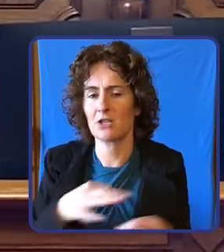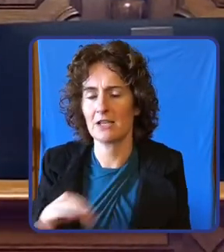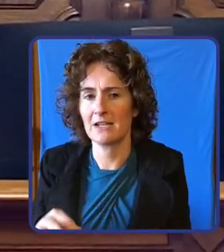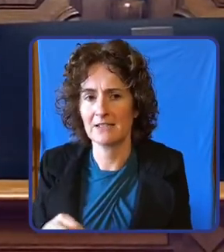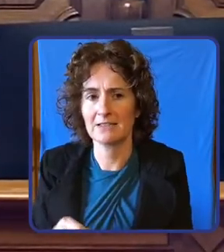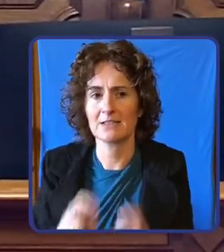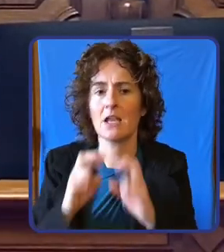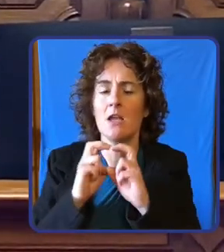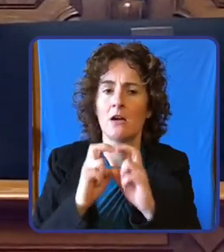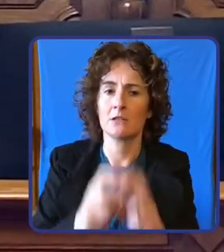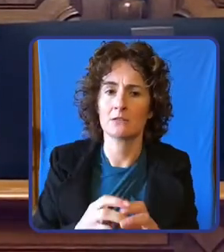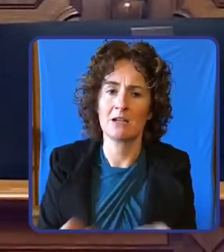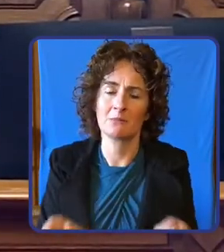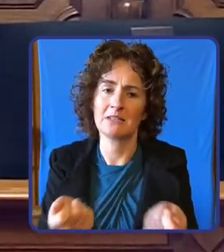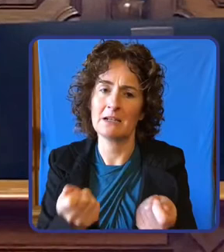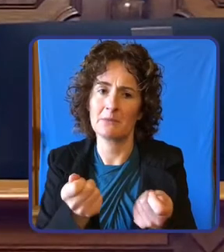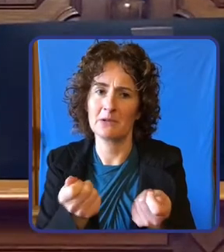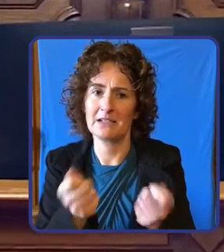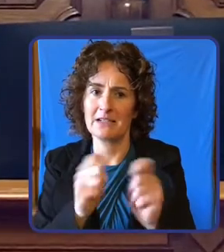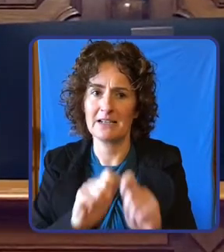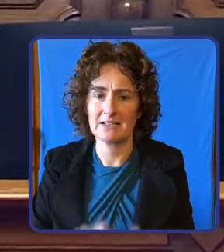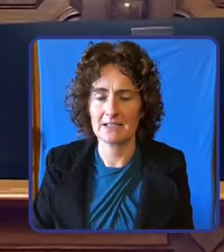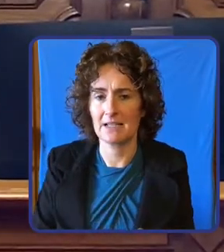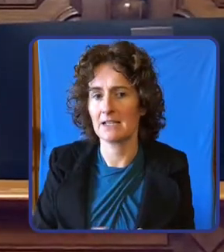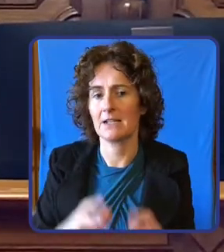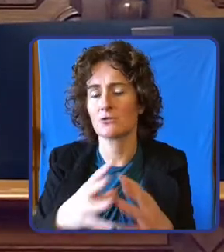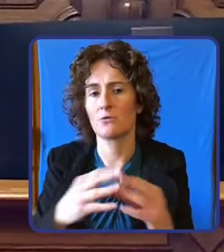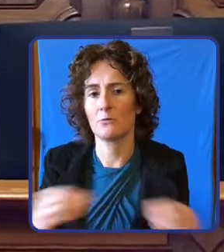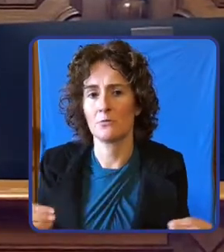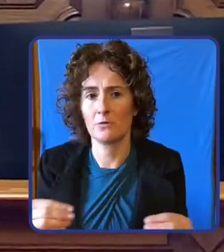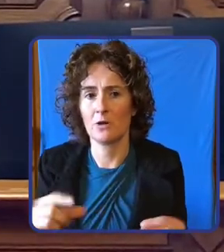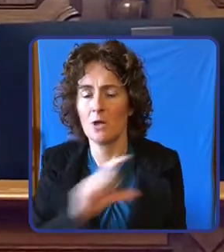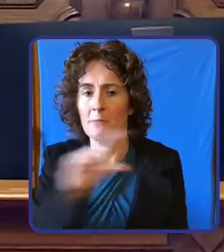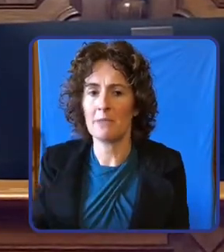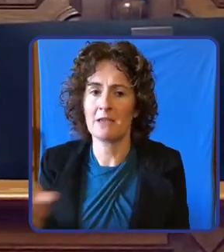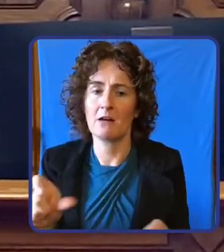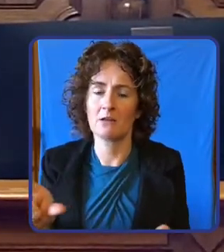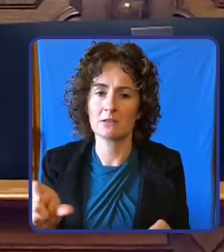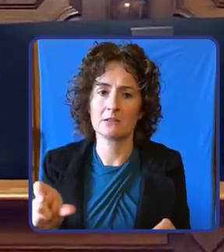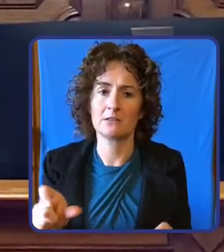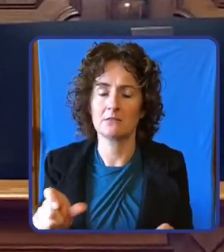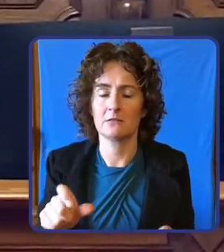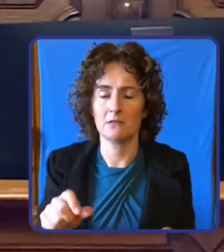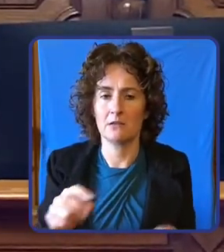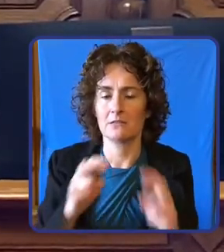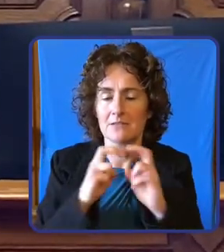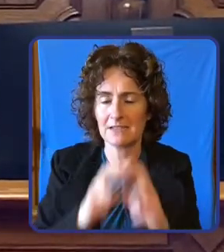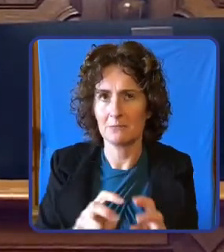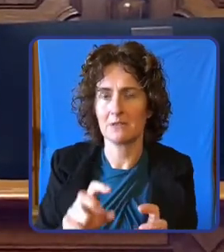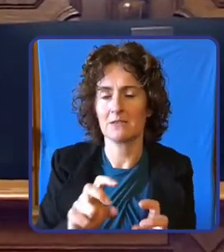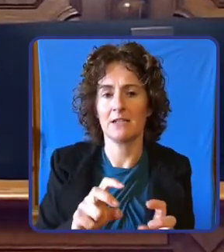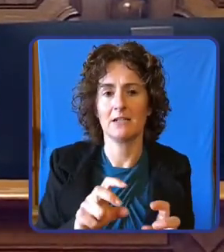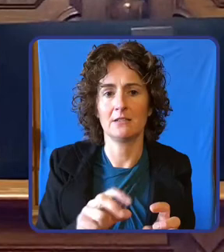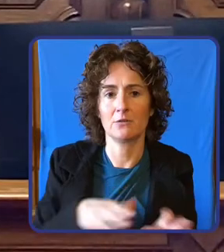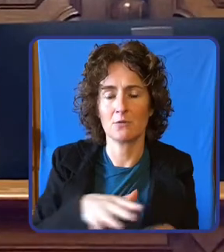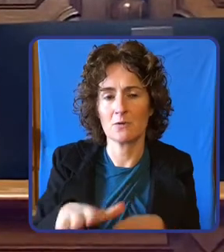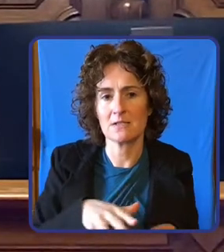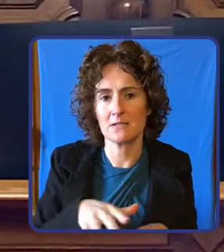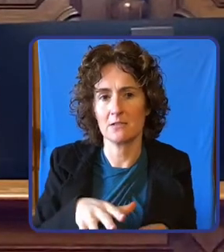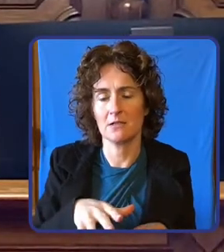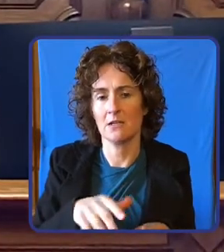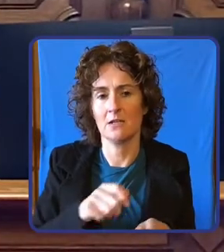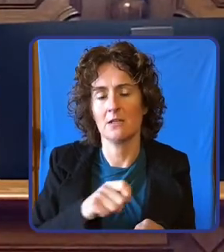a tramplén lezárások voltak, most az hál' Istennek megszűnt. Egyetlen egy helyen van jelentősebb dugó, tehát lehet, hogy még